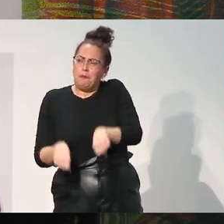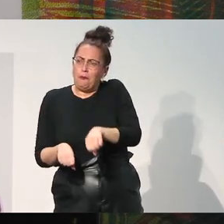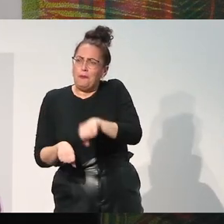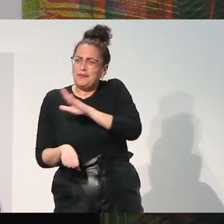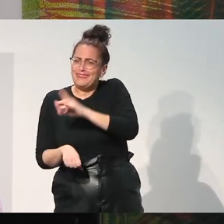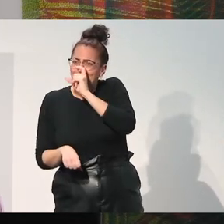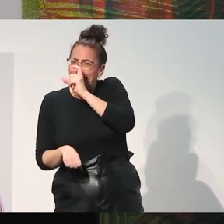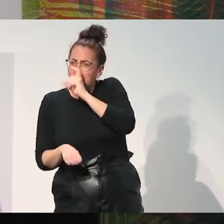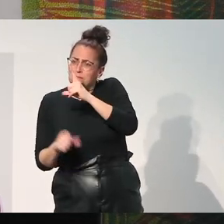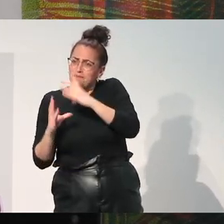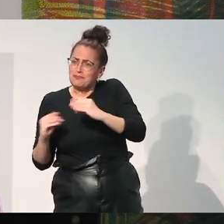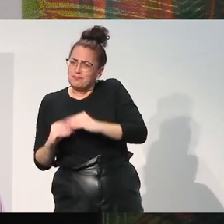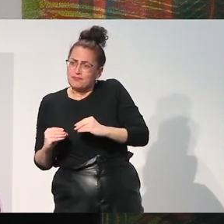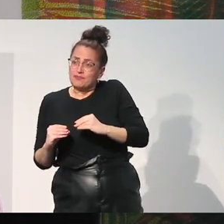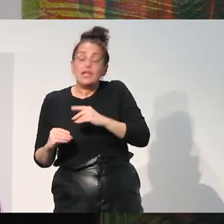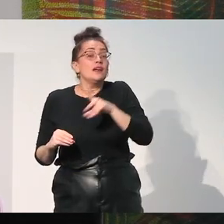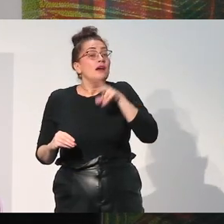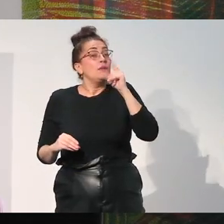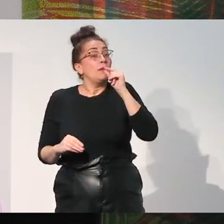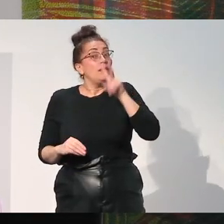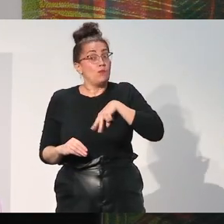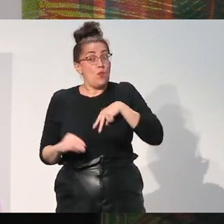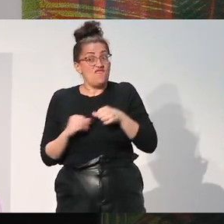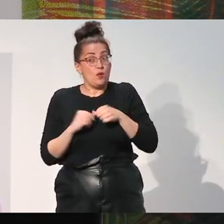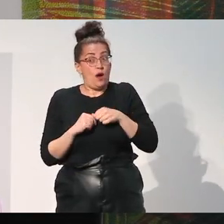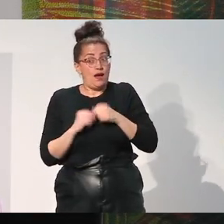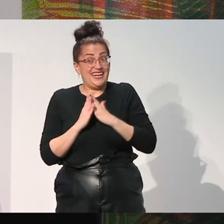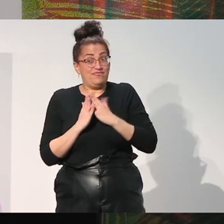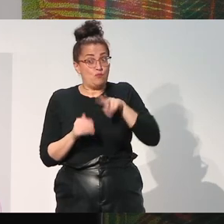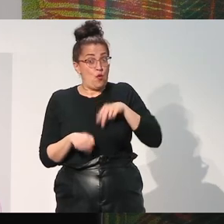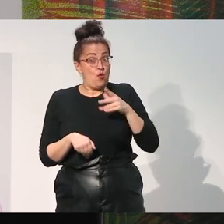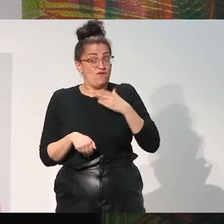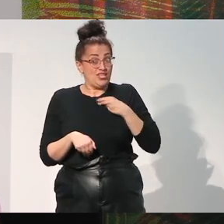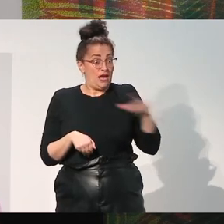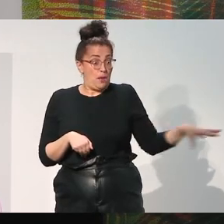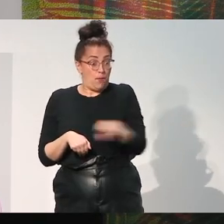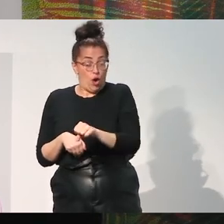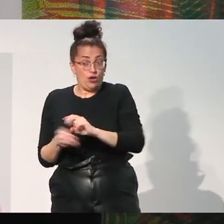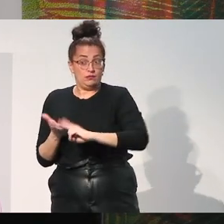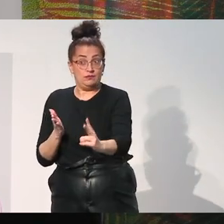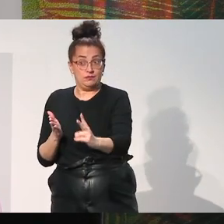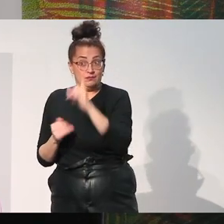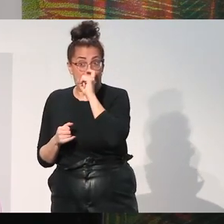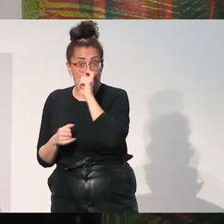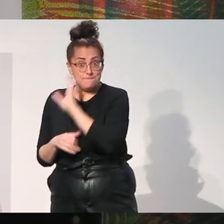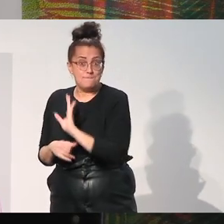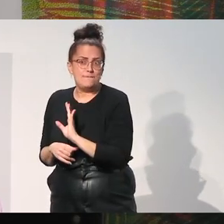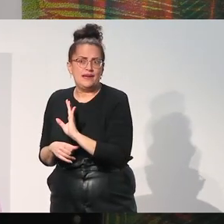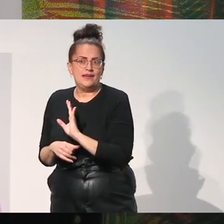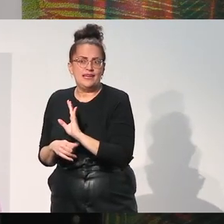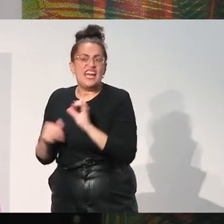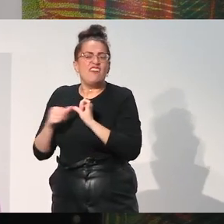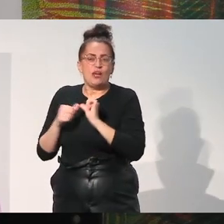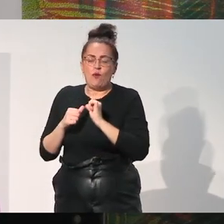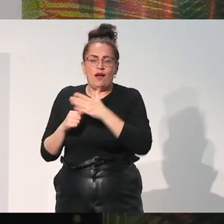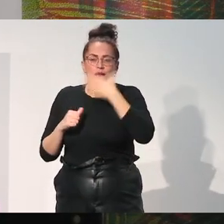train de le retraduire en arabe, c'est mon père qui le fait d'ailleurs, parfois il n'y a que à réécouter les entretiens pour retranscrire